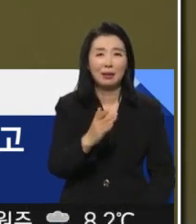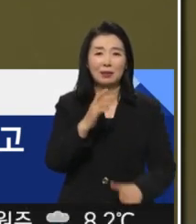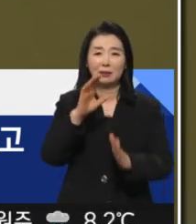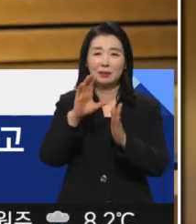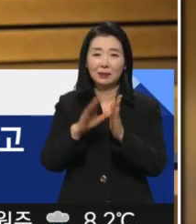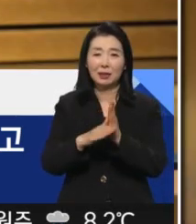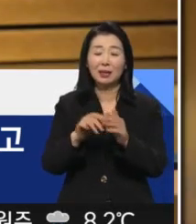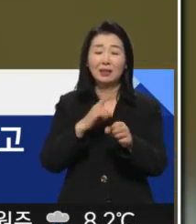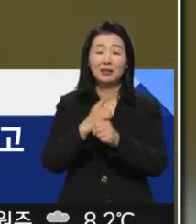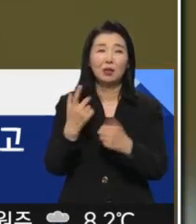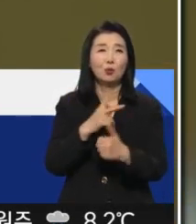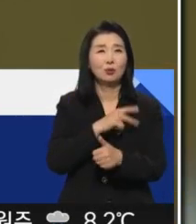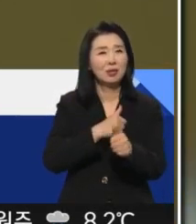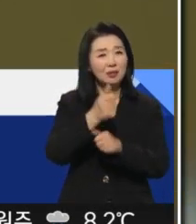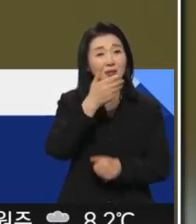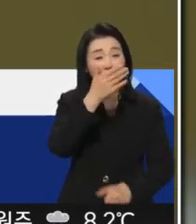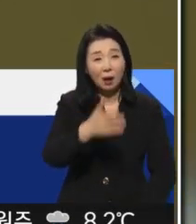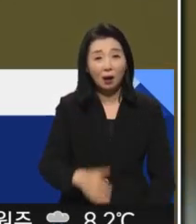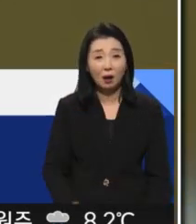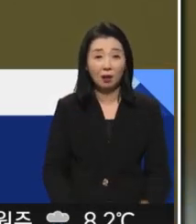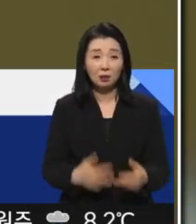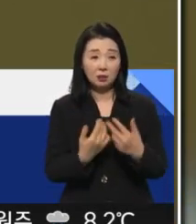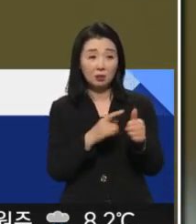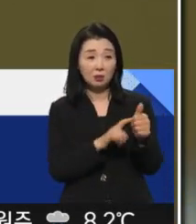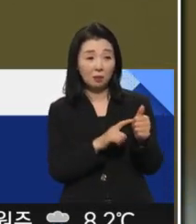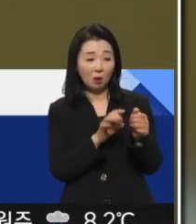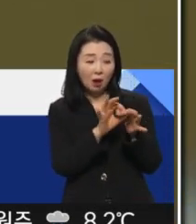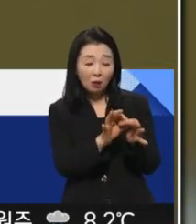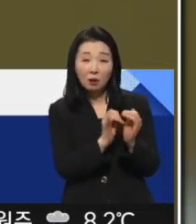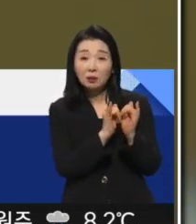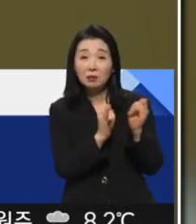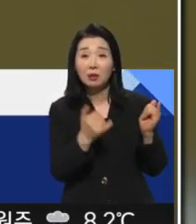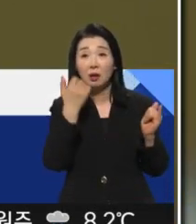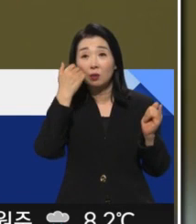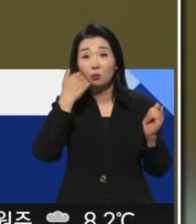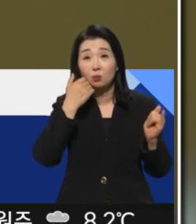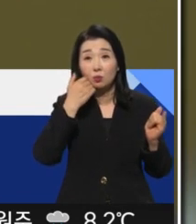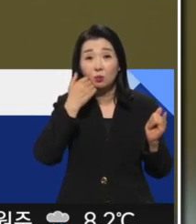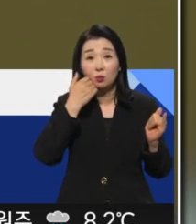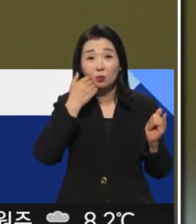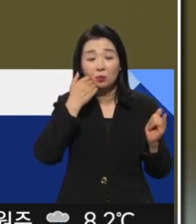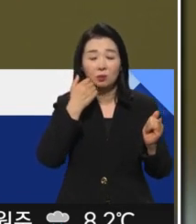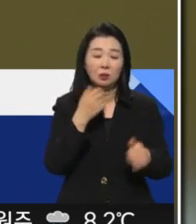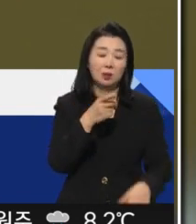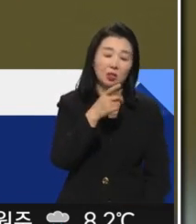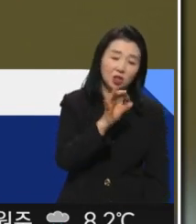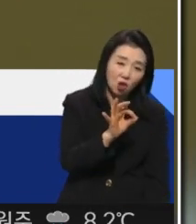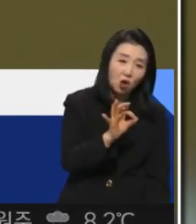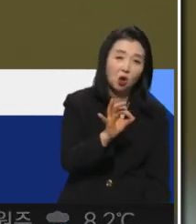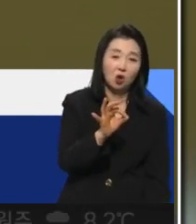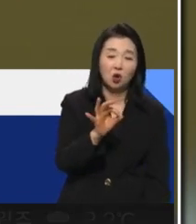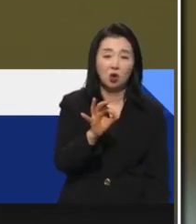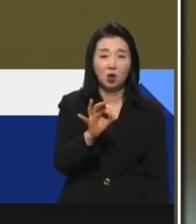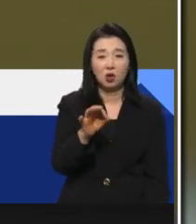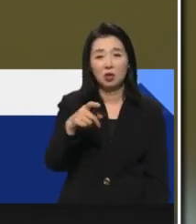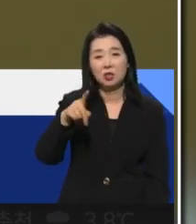수 있다. 이미 이재명 대표의 최측근이라고 할 수 있는 정진상, 김용 두